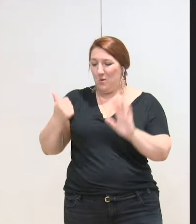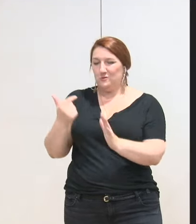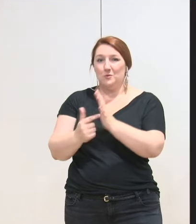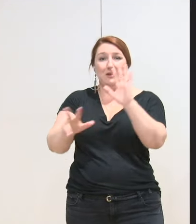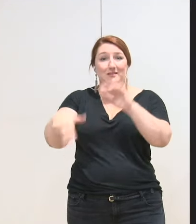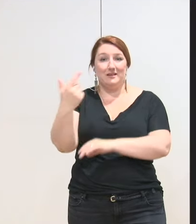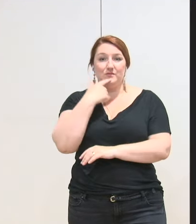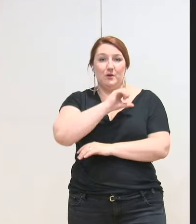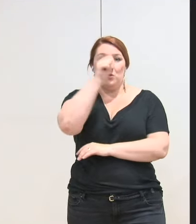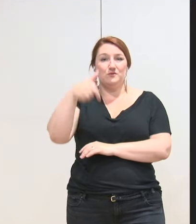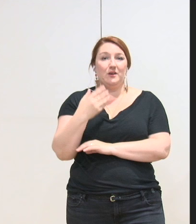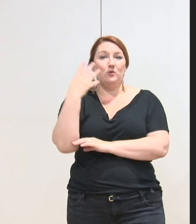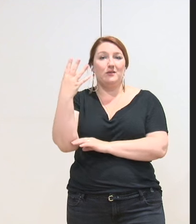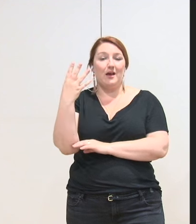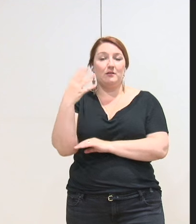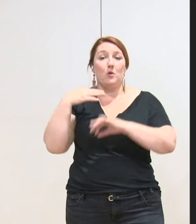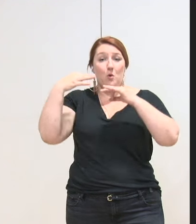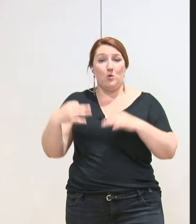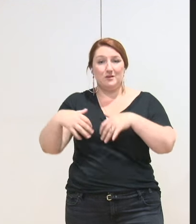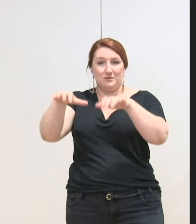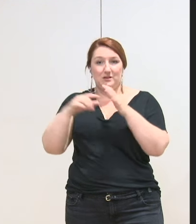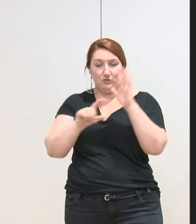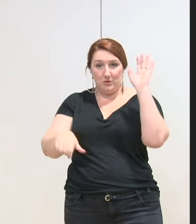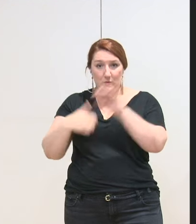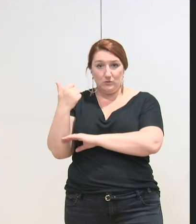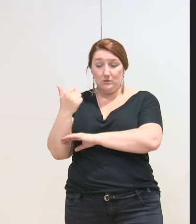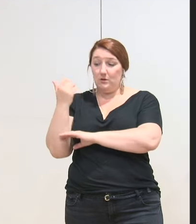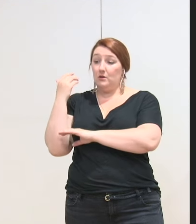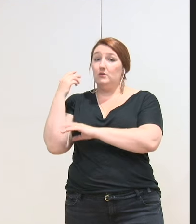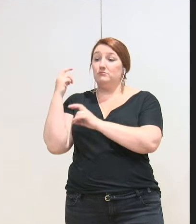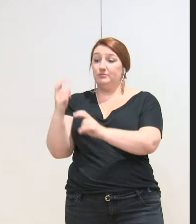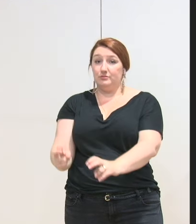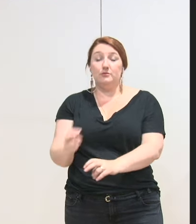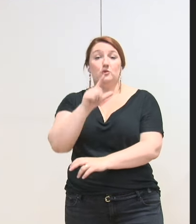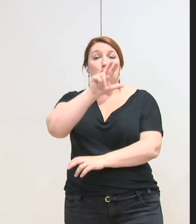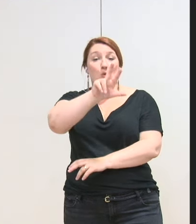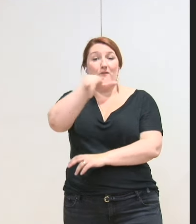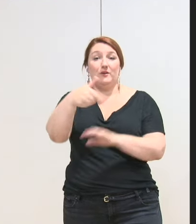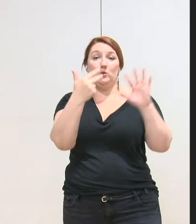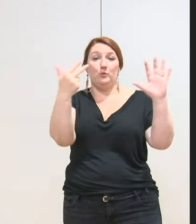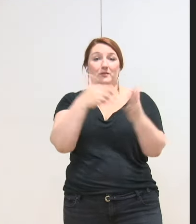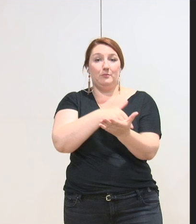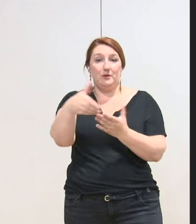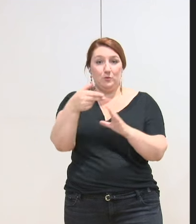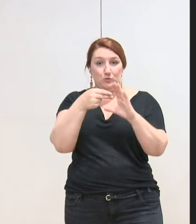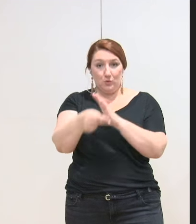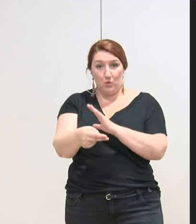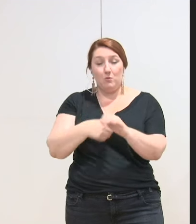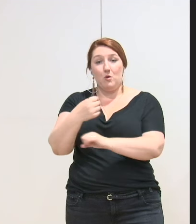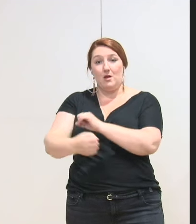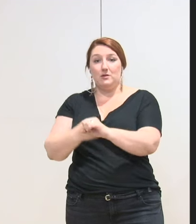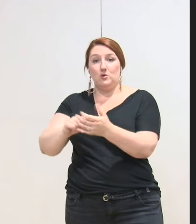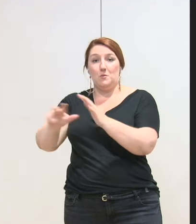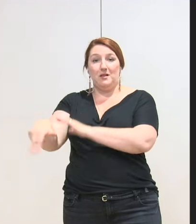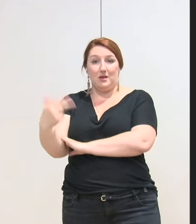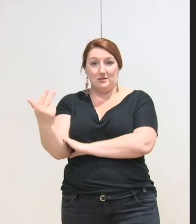11,4 millions d'euros au compte administratif 2011 à 3,8 million d'euros au compte administrative 2013